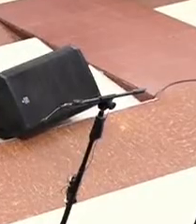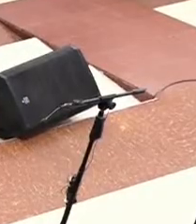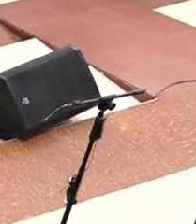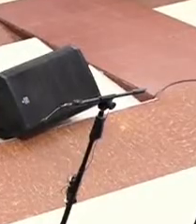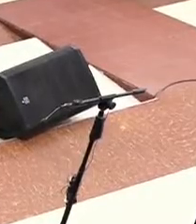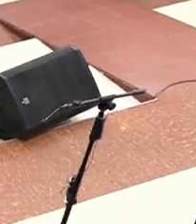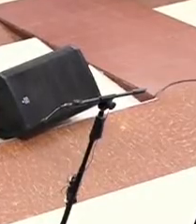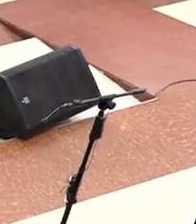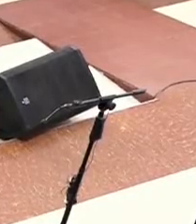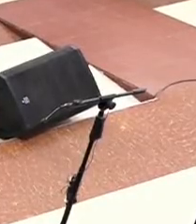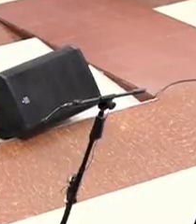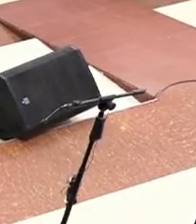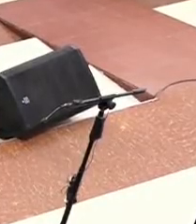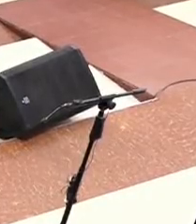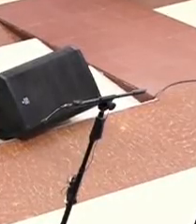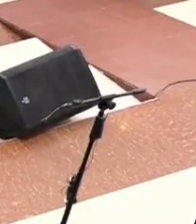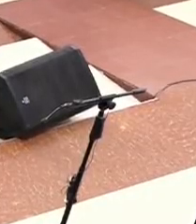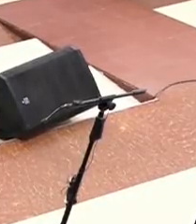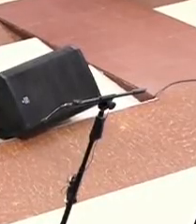ukiniponya